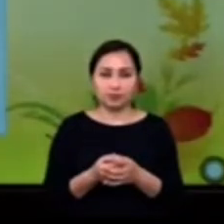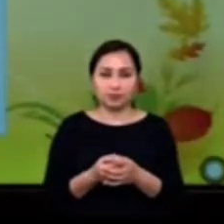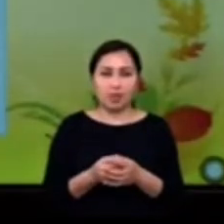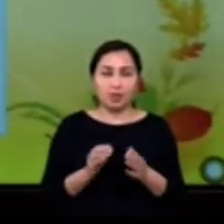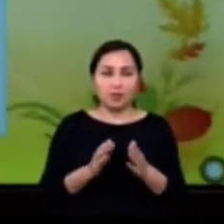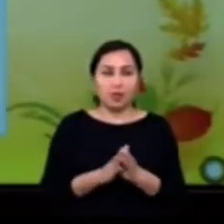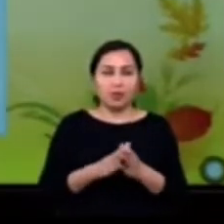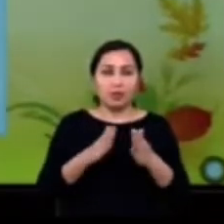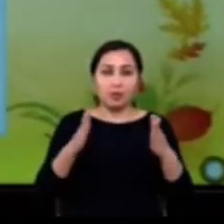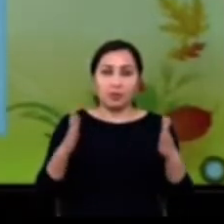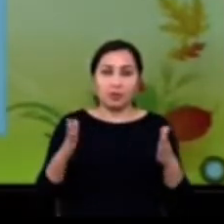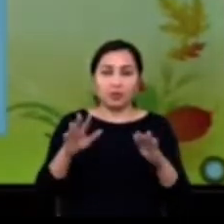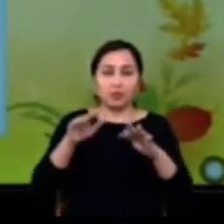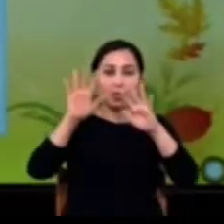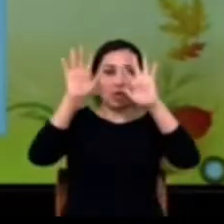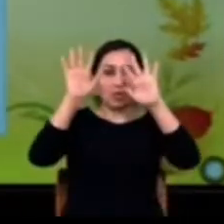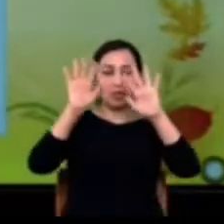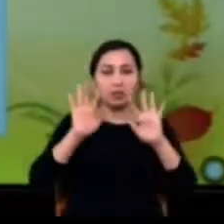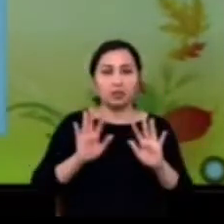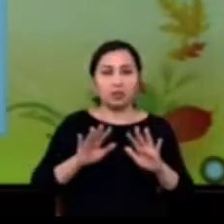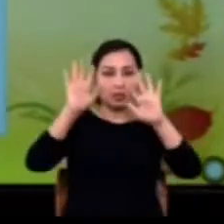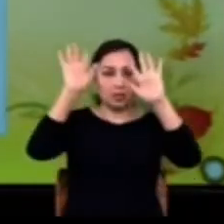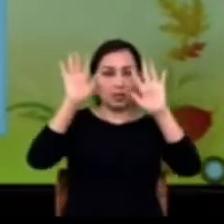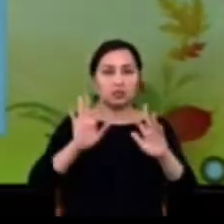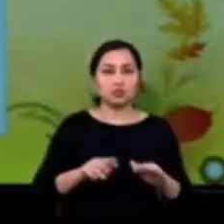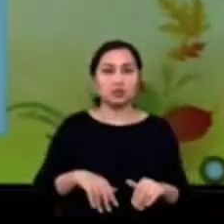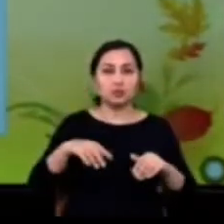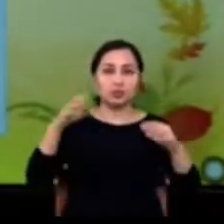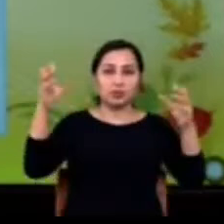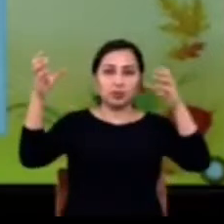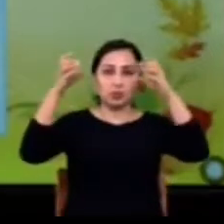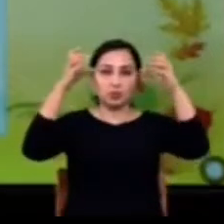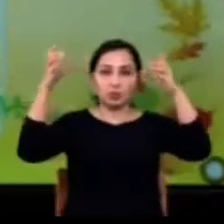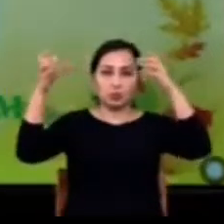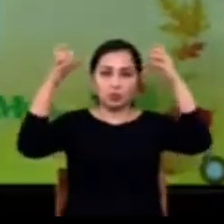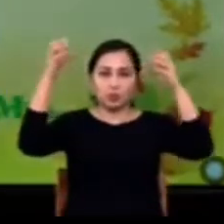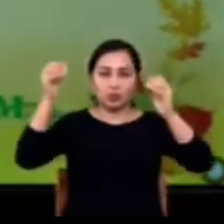С большими дождевыми тучами,